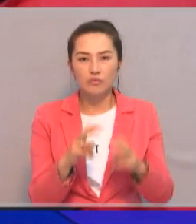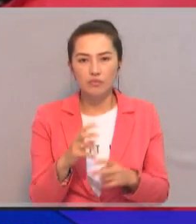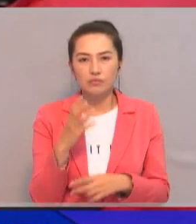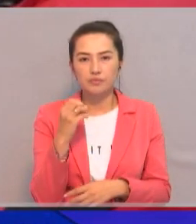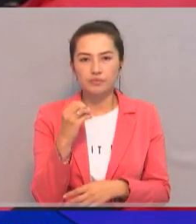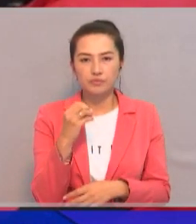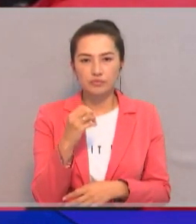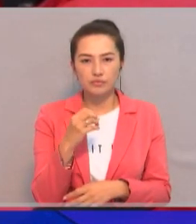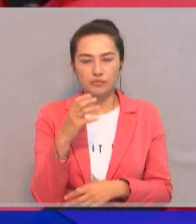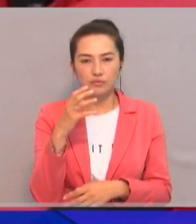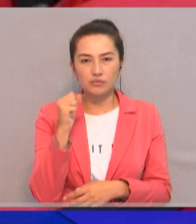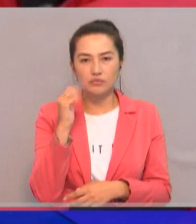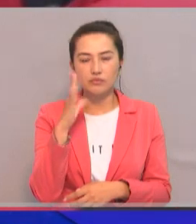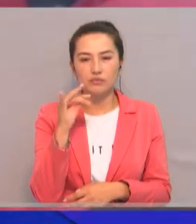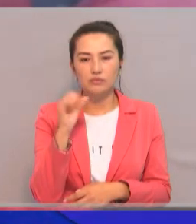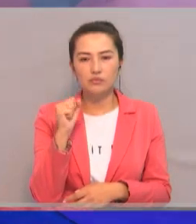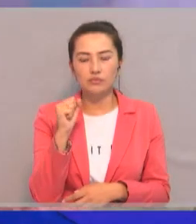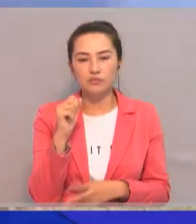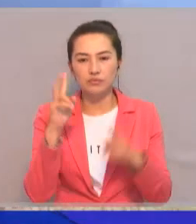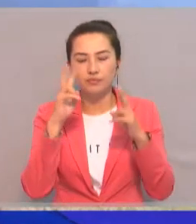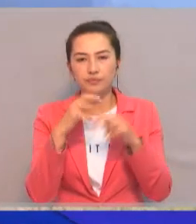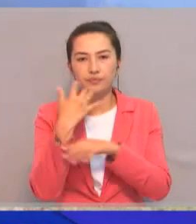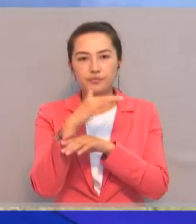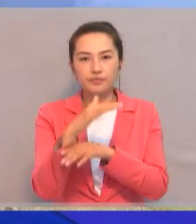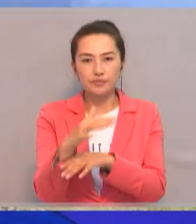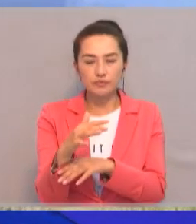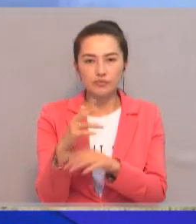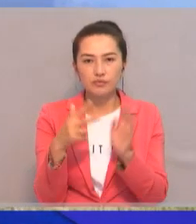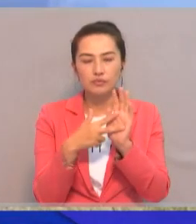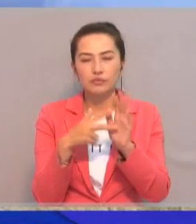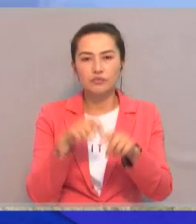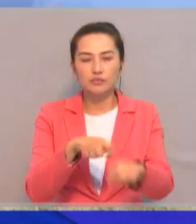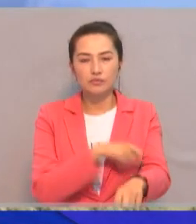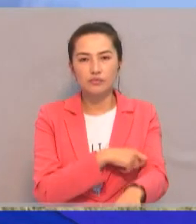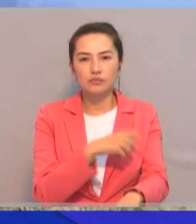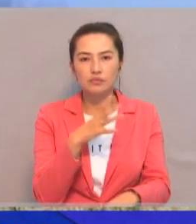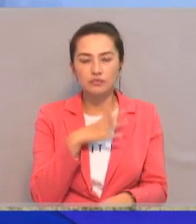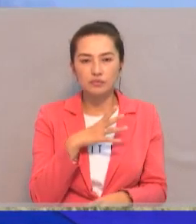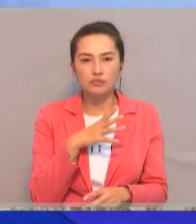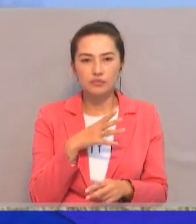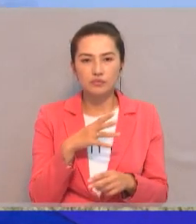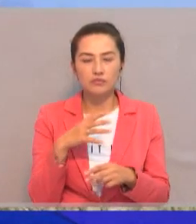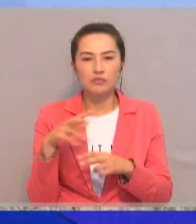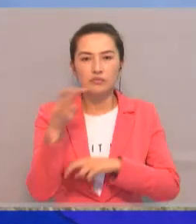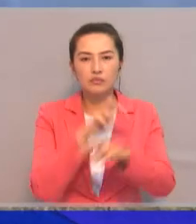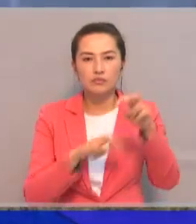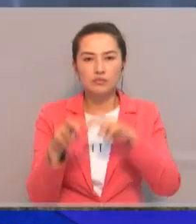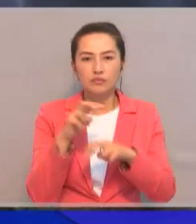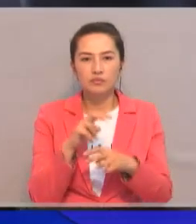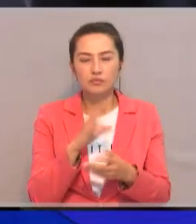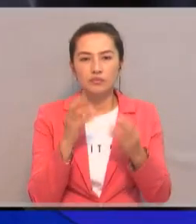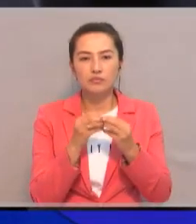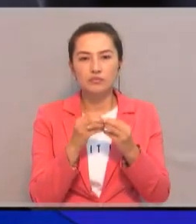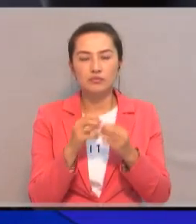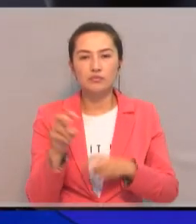бөлек қазавиа құтқару акционерлік қоғамының тікұшақтарымен шамамен 8000 шаршы метрге аэровизуалды барлау жасалды. Ал жалпы